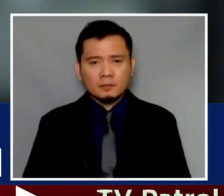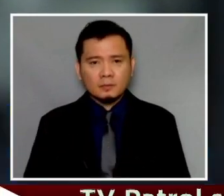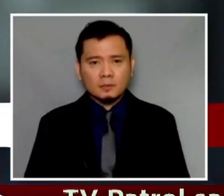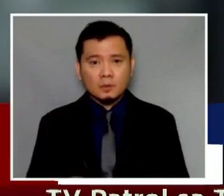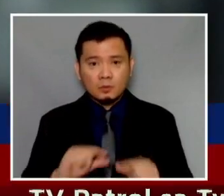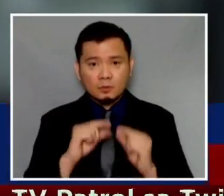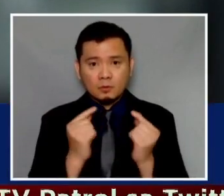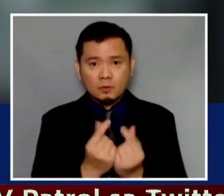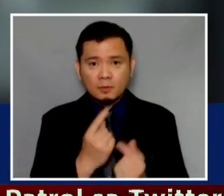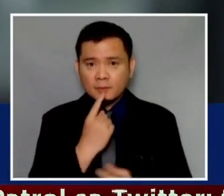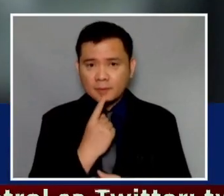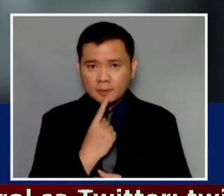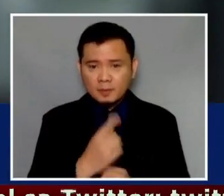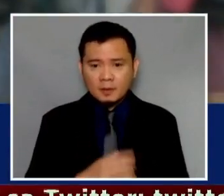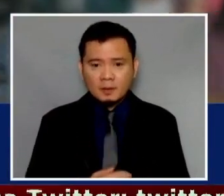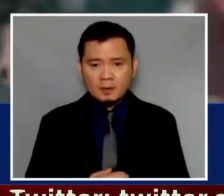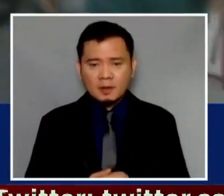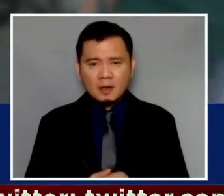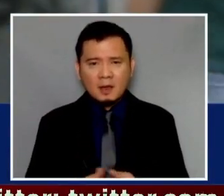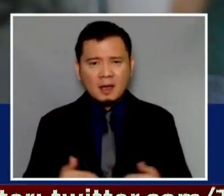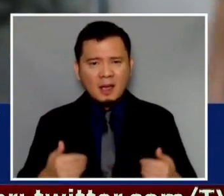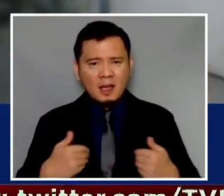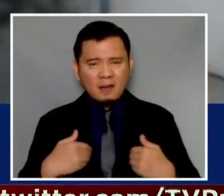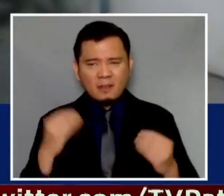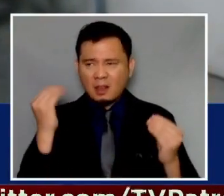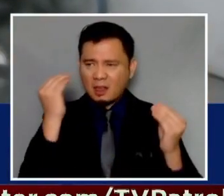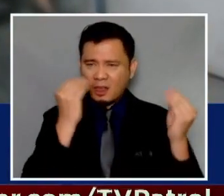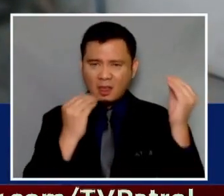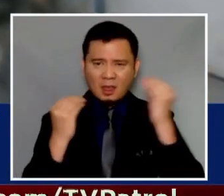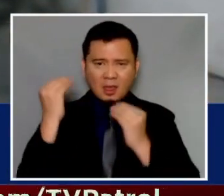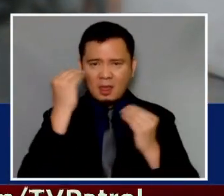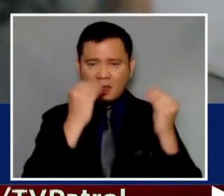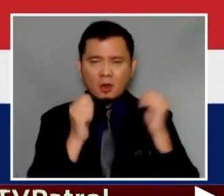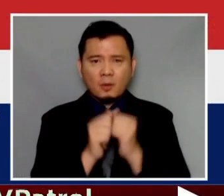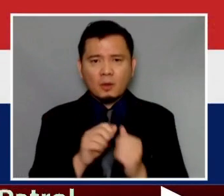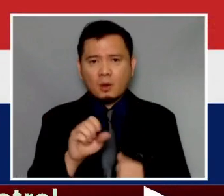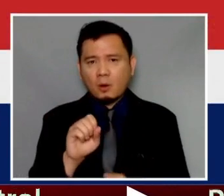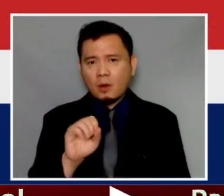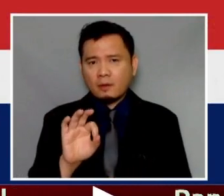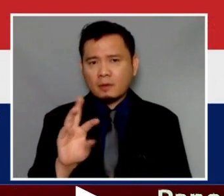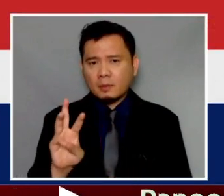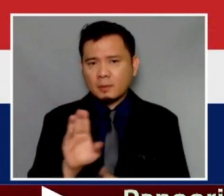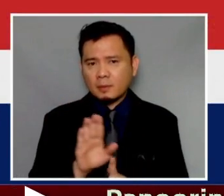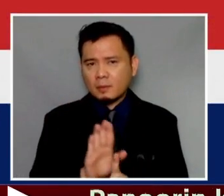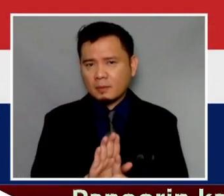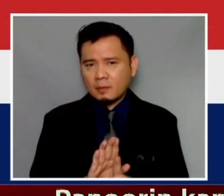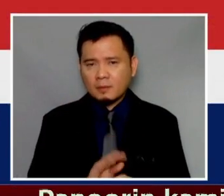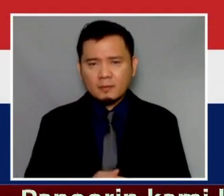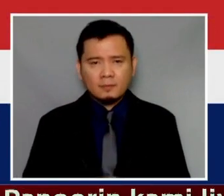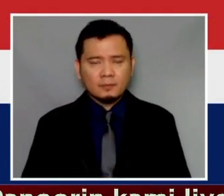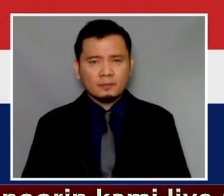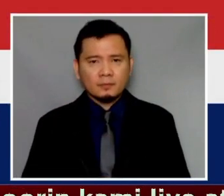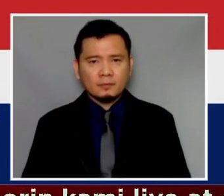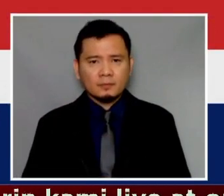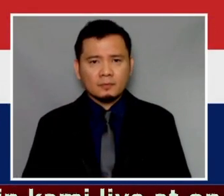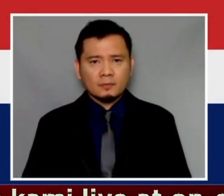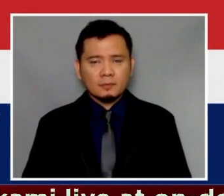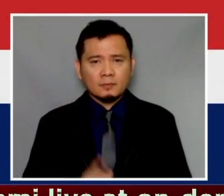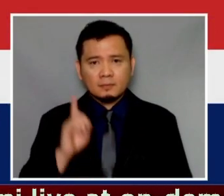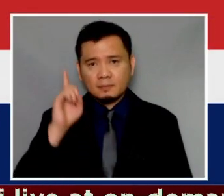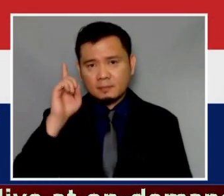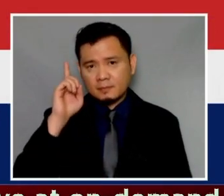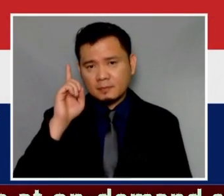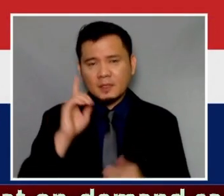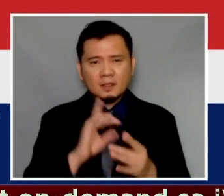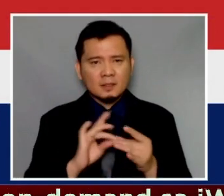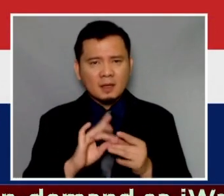migrante, nagdudulot na ito ng kalituhan sa mga OFW. Ang refleksyon niyan at pakiramdam ng mga OFWs niyan,